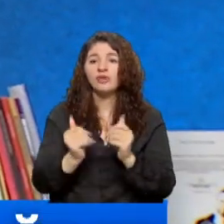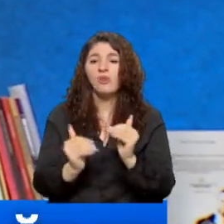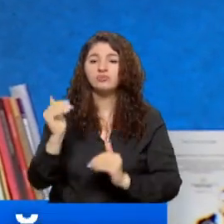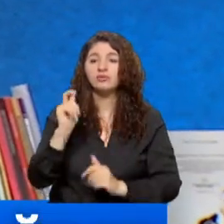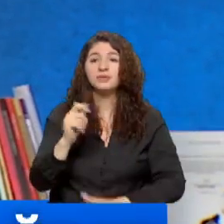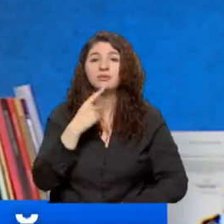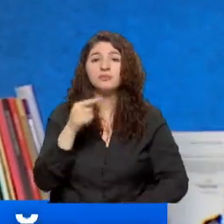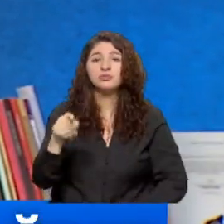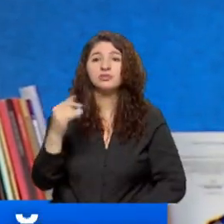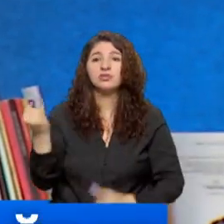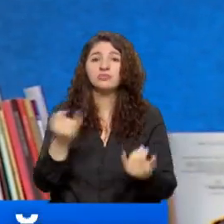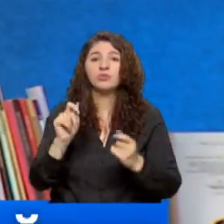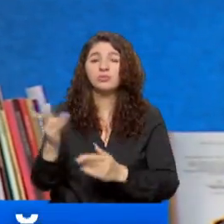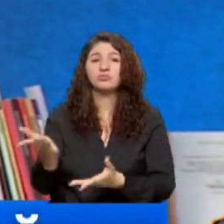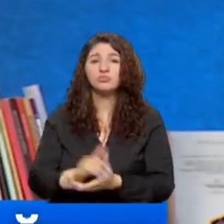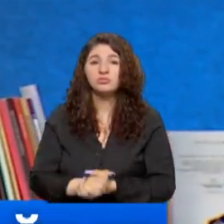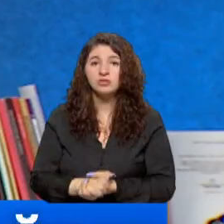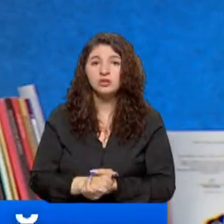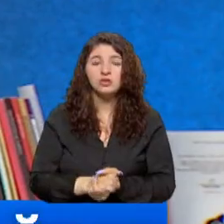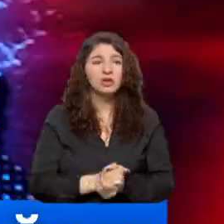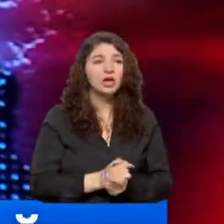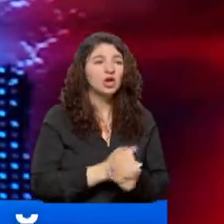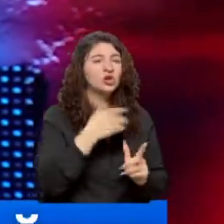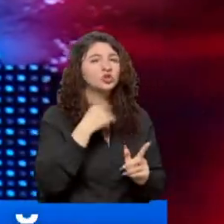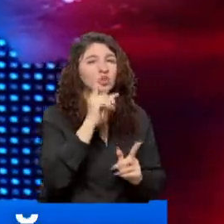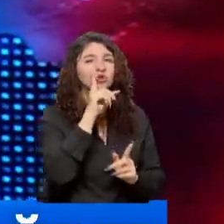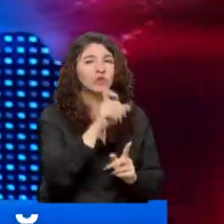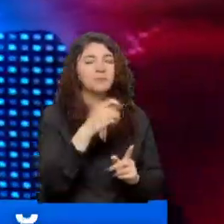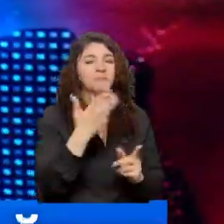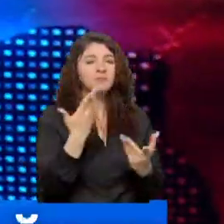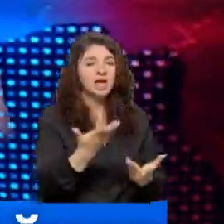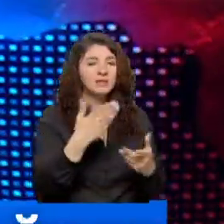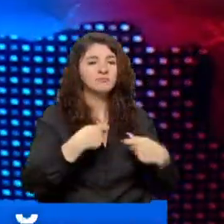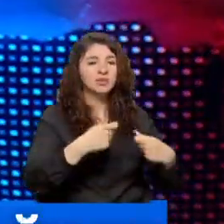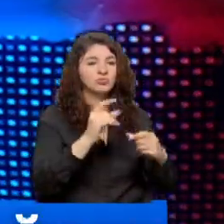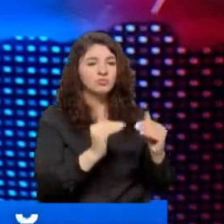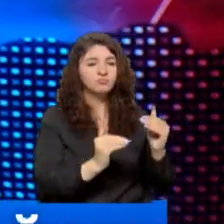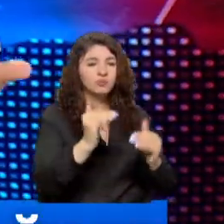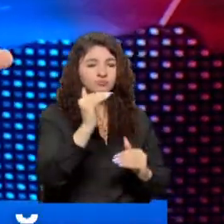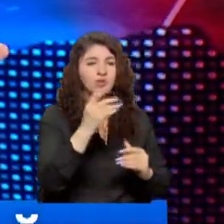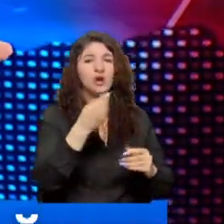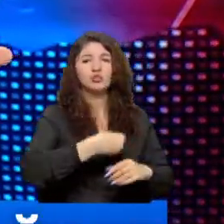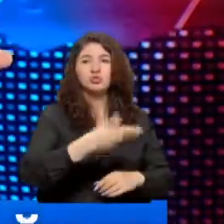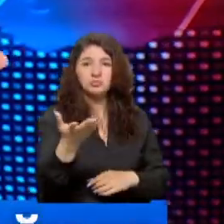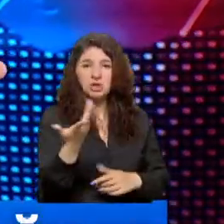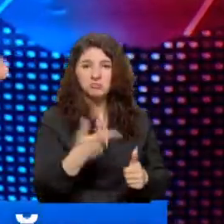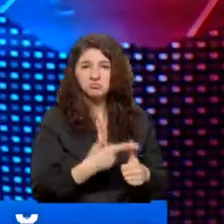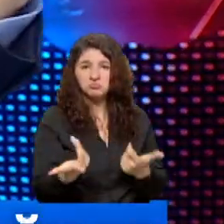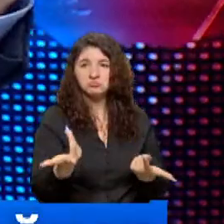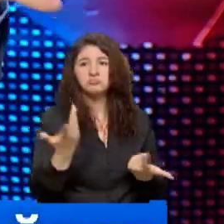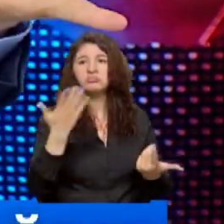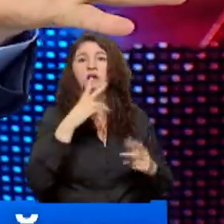fiyatları arttı diye burada tartışıyoruz şöyle sorayım ise Madem maliyetler bu kadar arttı gübre